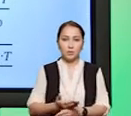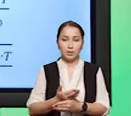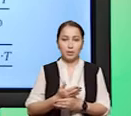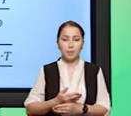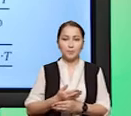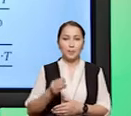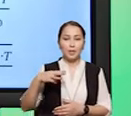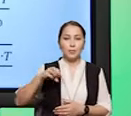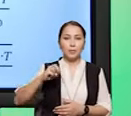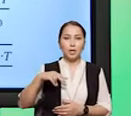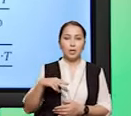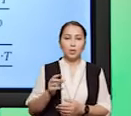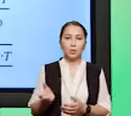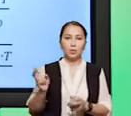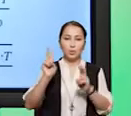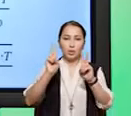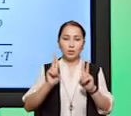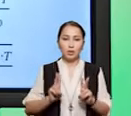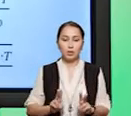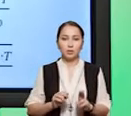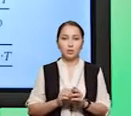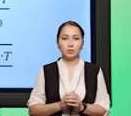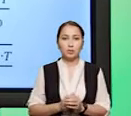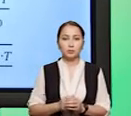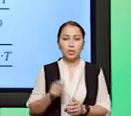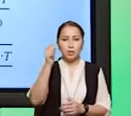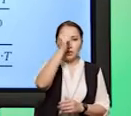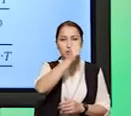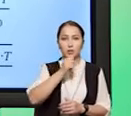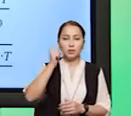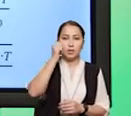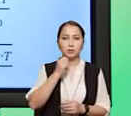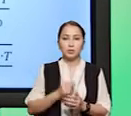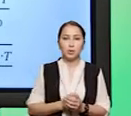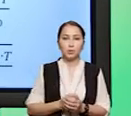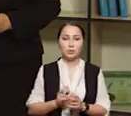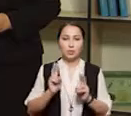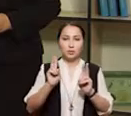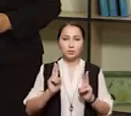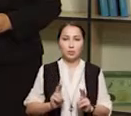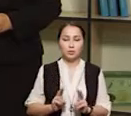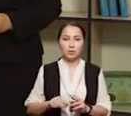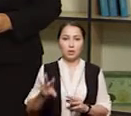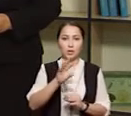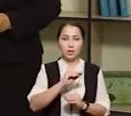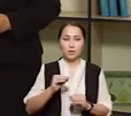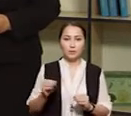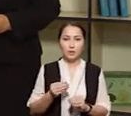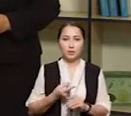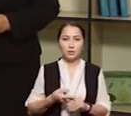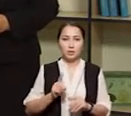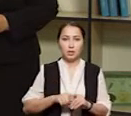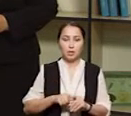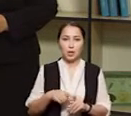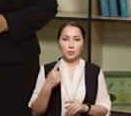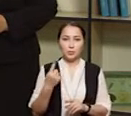molekulyar kinetik nazariyaning asosiy qoidalari yillar davomida isbotlab kelingan. Ana shulardan biri